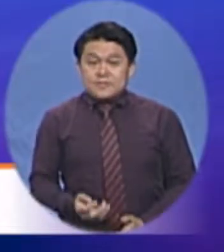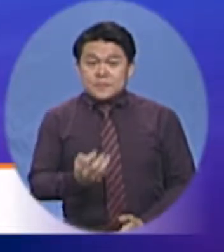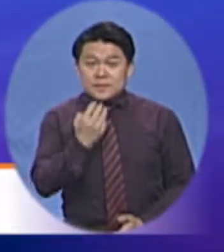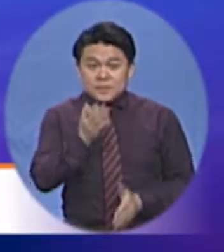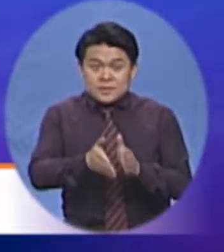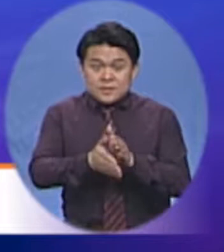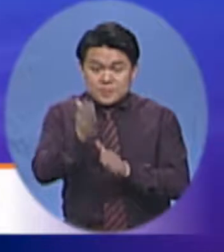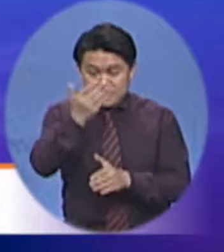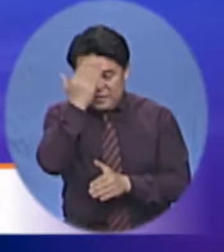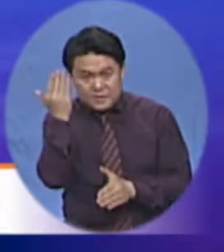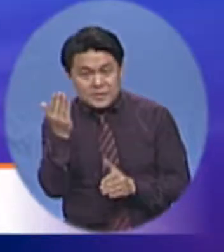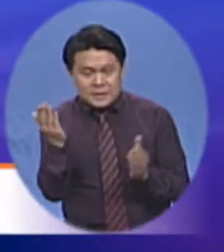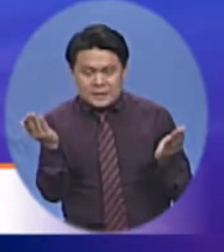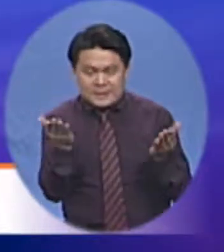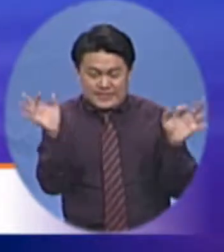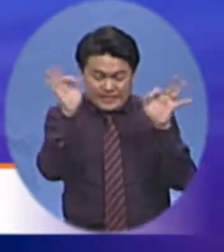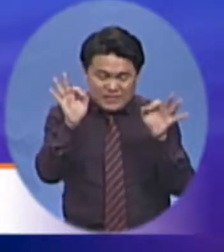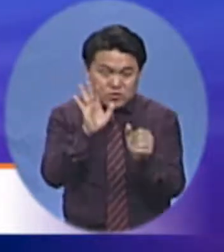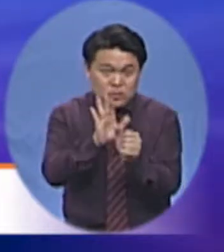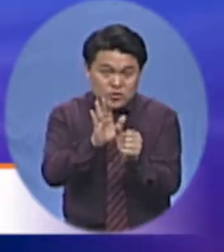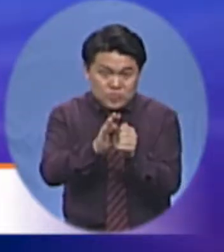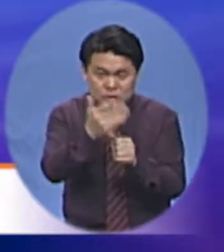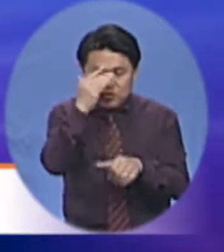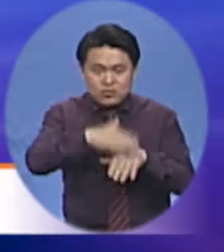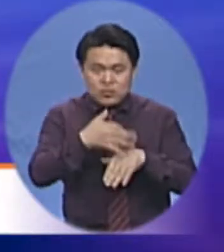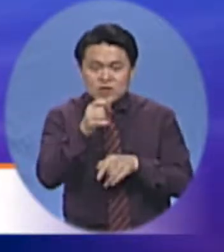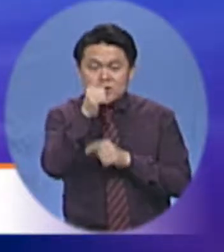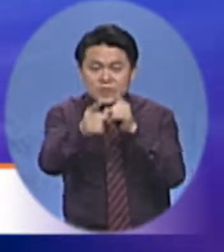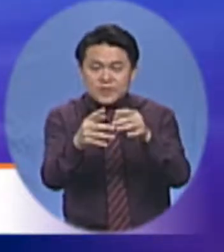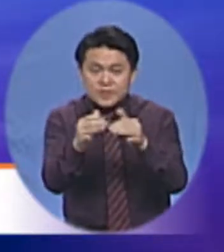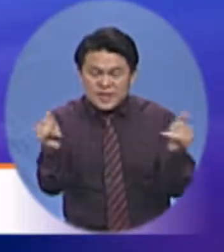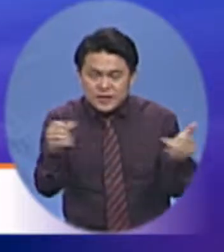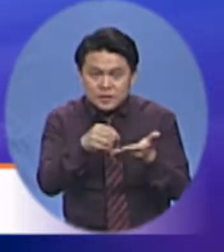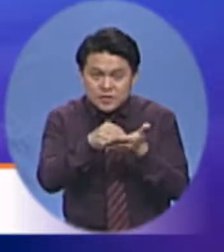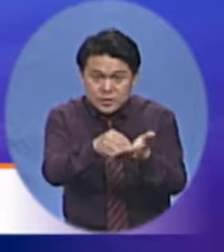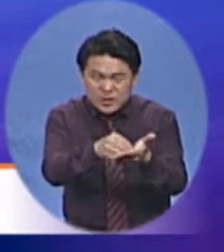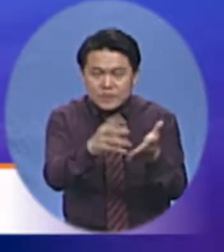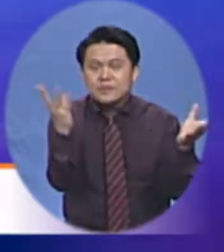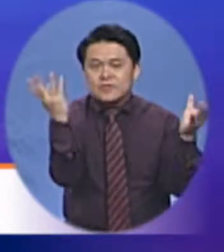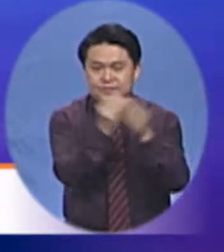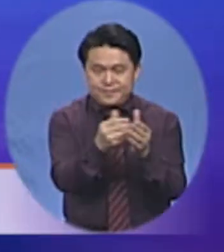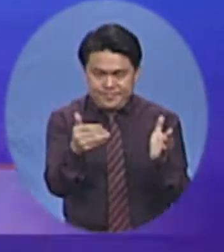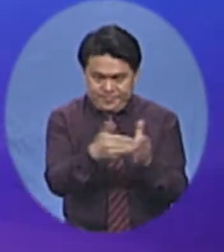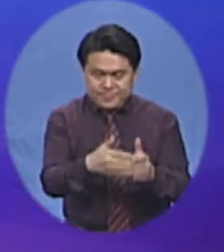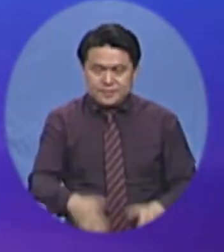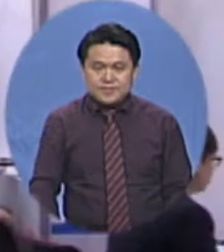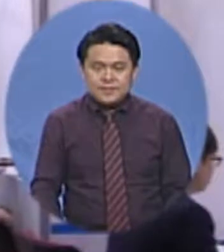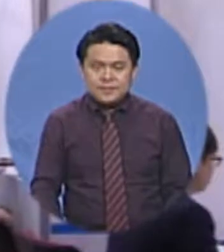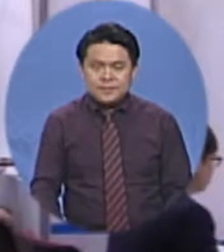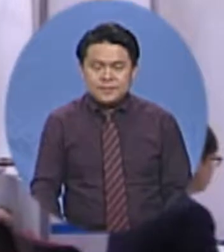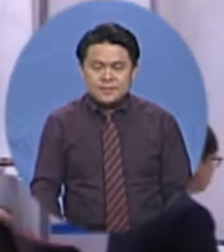서울시 청년회 구직 활동을 지원하는 청년수당의 신청자 모집 접수가 모두 끝났습니다.